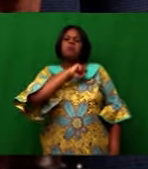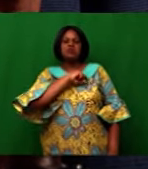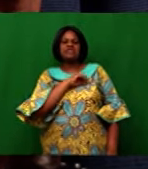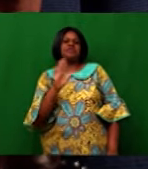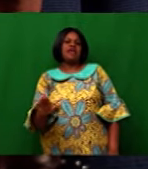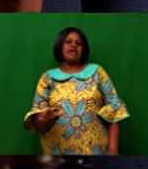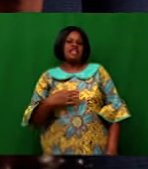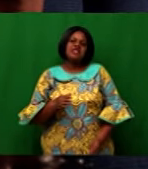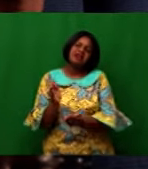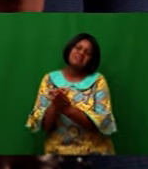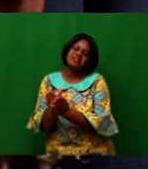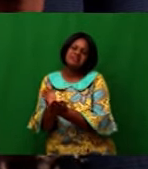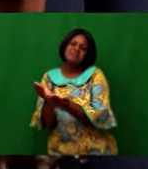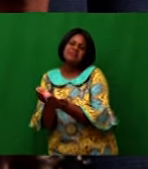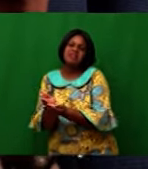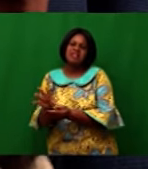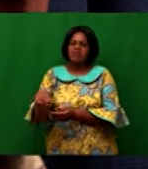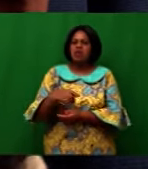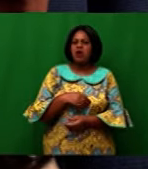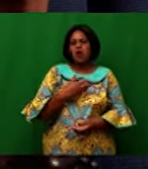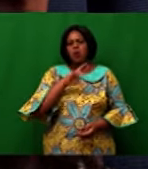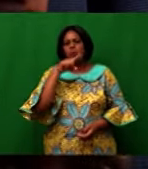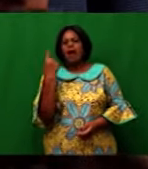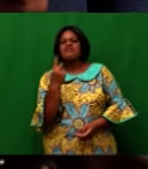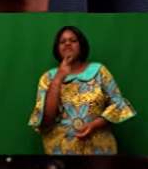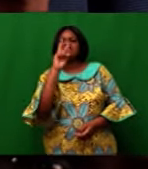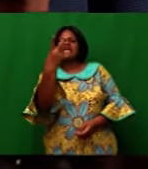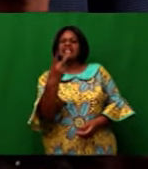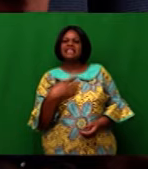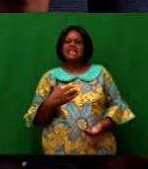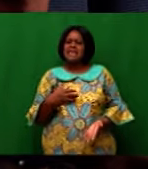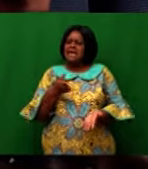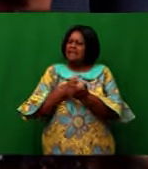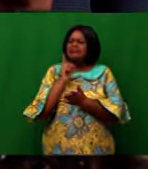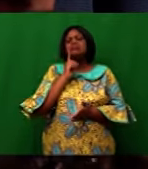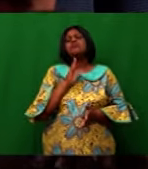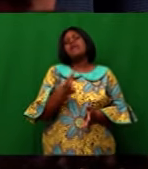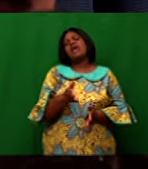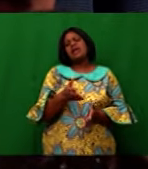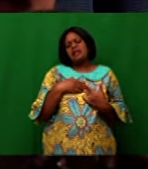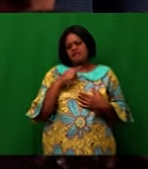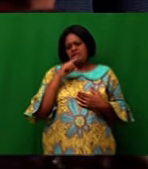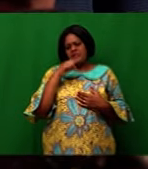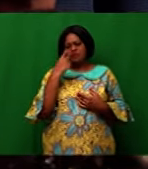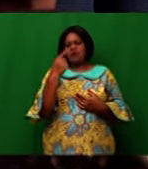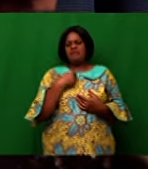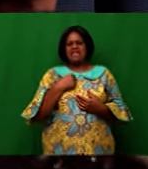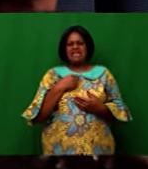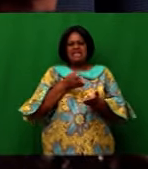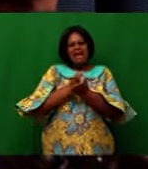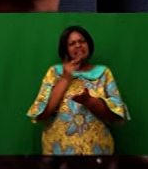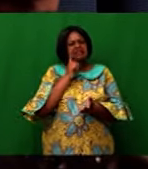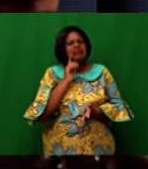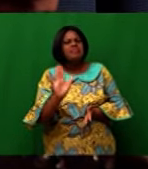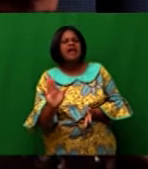pamakanditora zvichiri kundifadza here kodzero dzangu pakati pomusha wangu dzichiripo here kana kutoti maakundidzvanyirira saka maparika ese rinozikanwa